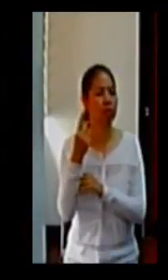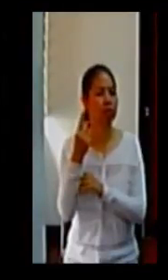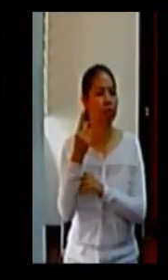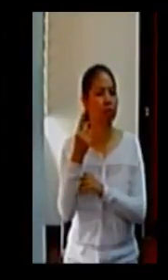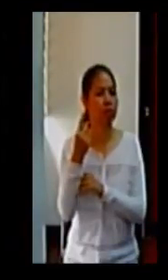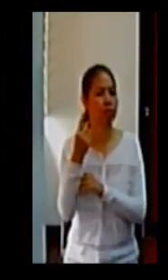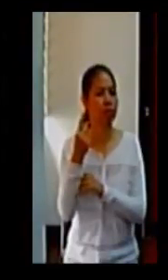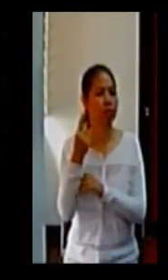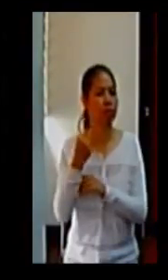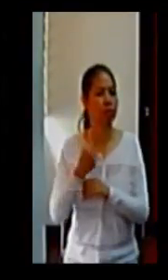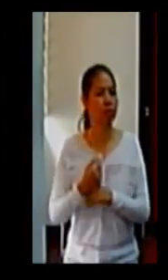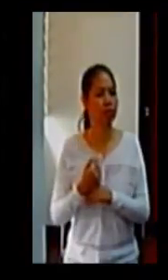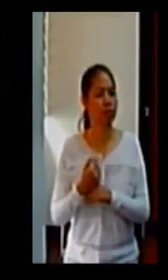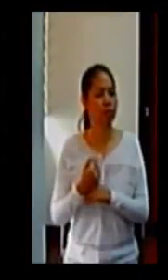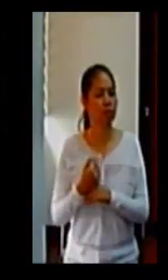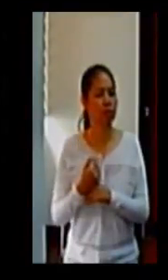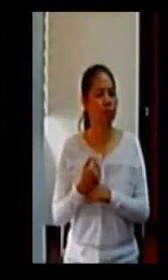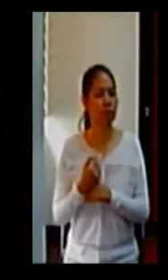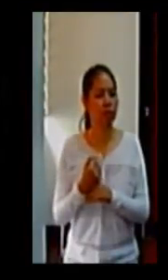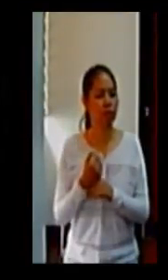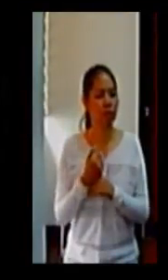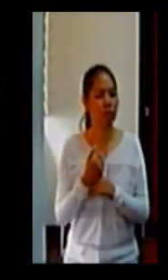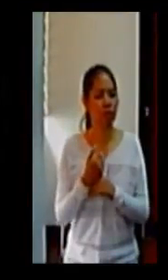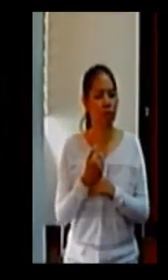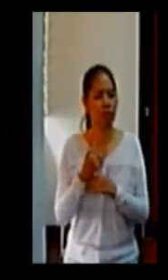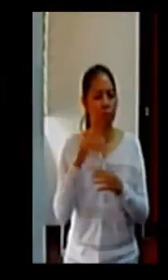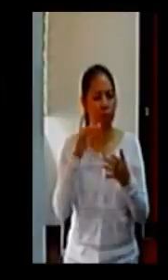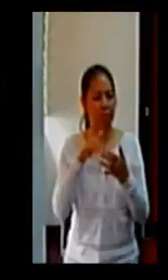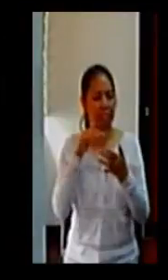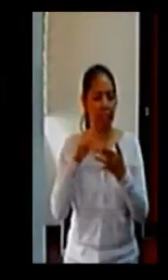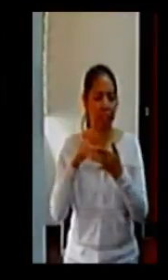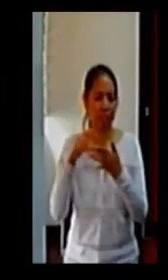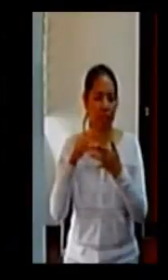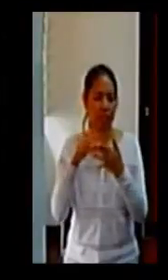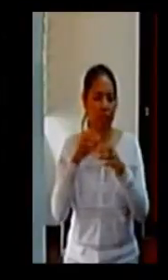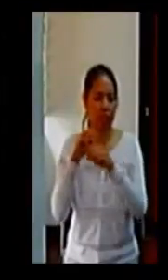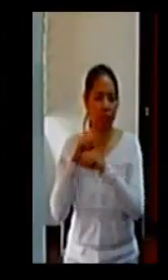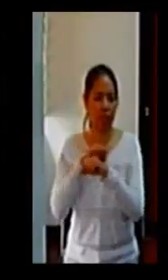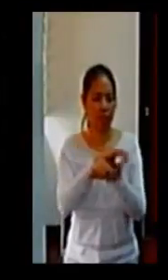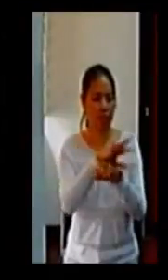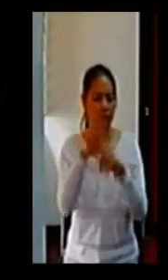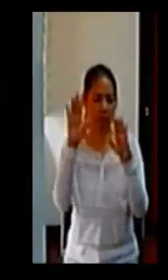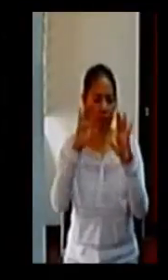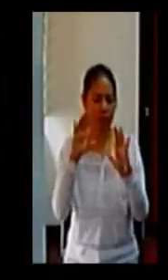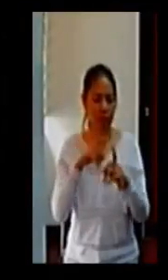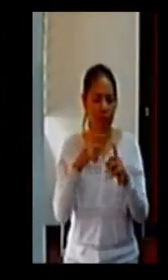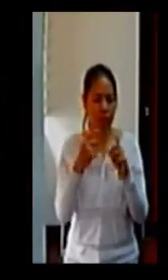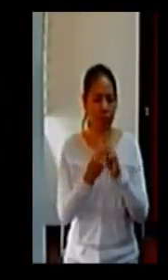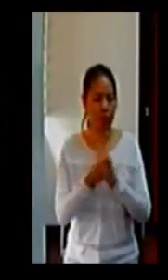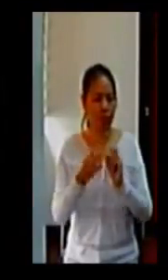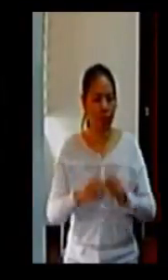itong pinag-aaralan natin, impact ng climate change sa buhay